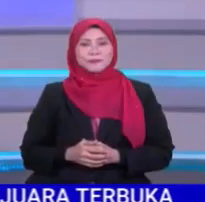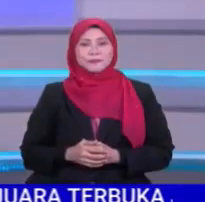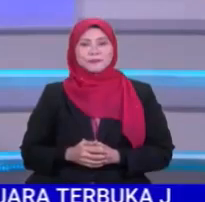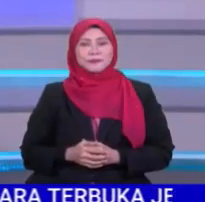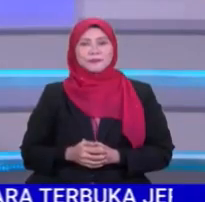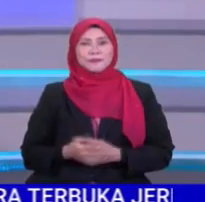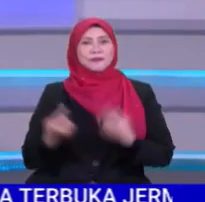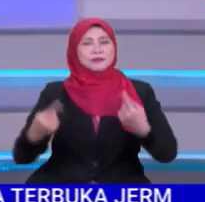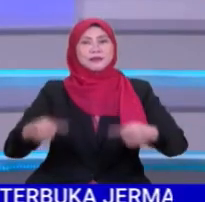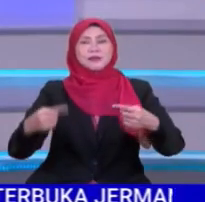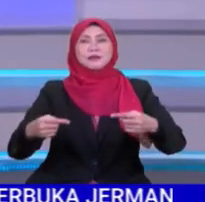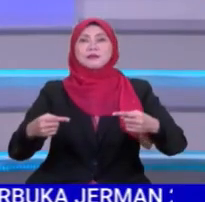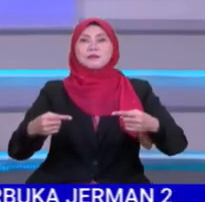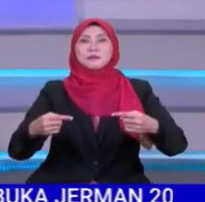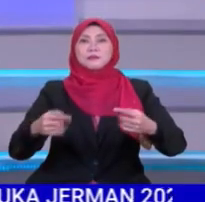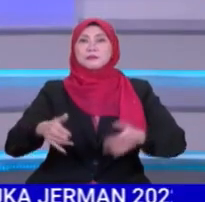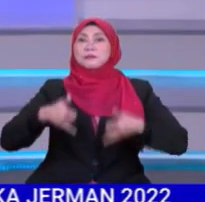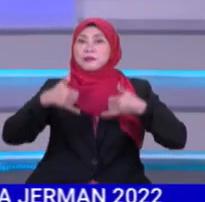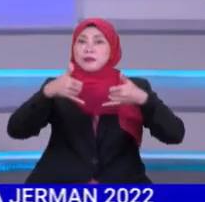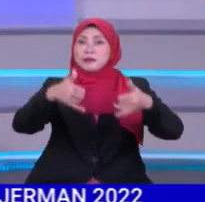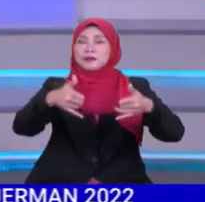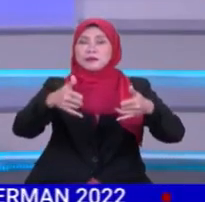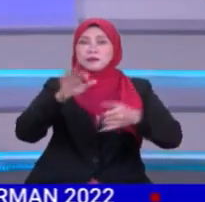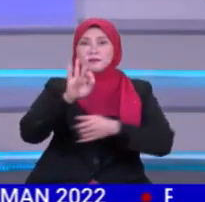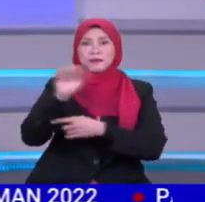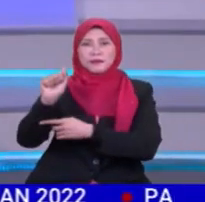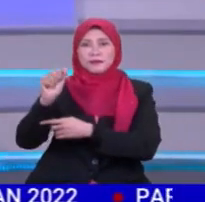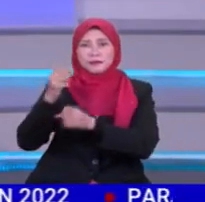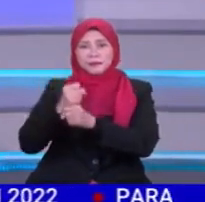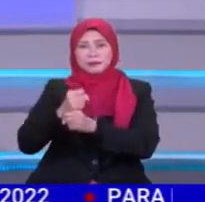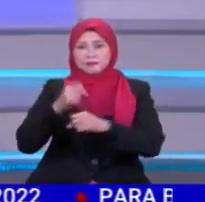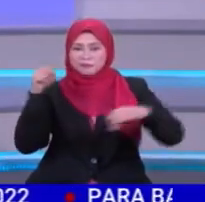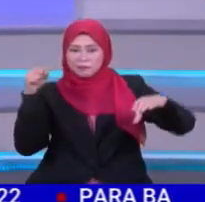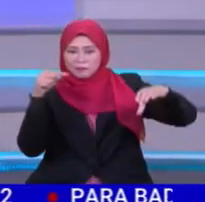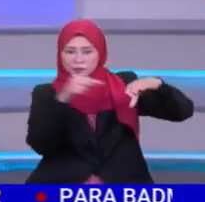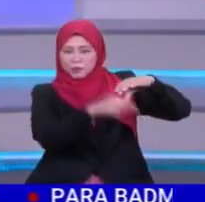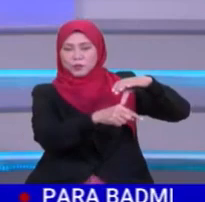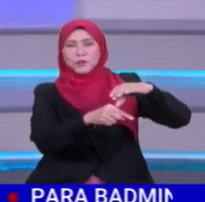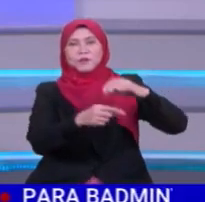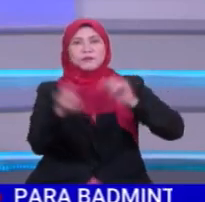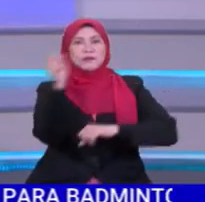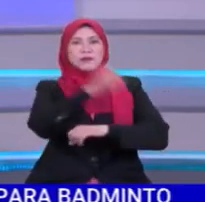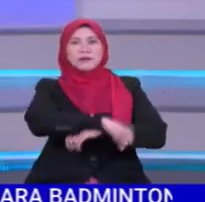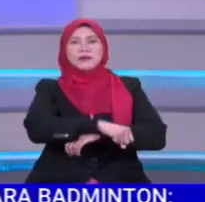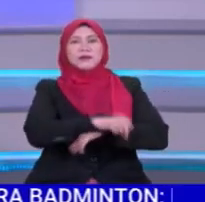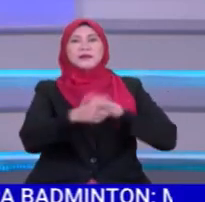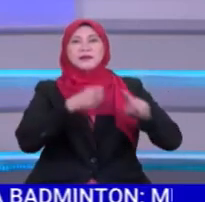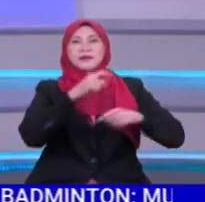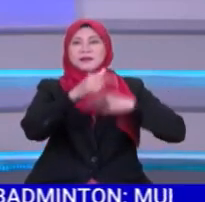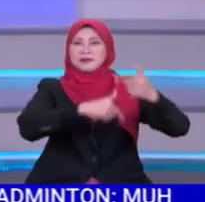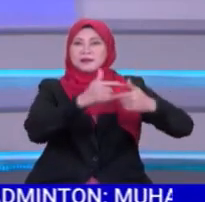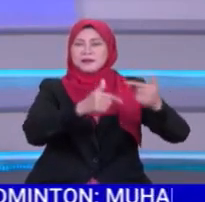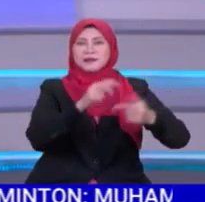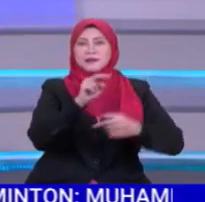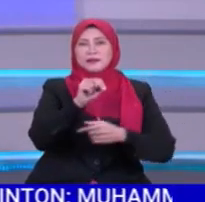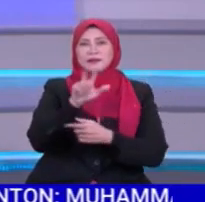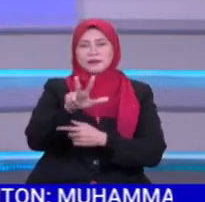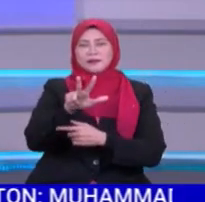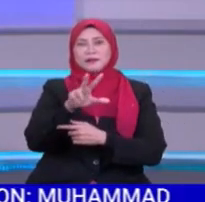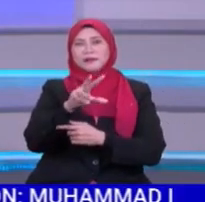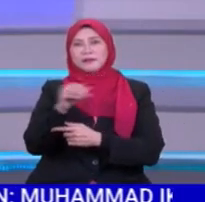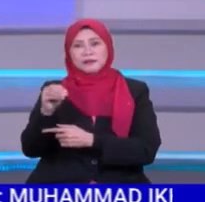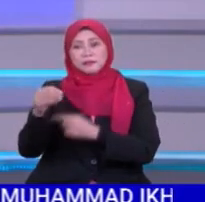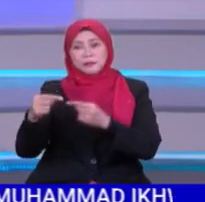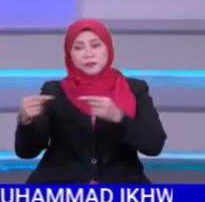kyflife Johor Darul takzim jdt berpesta gol apabila menewaskan pasukan dari predigt am3b amfc